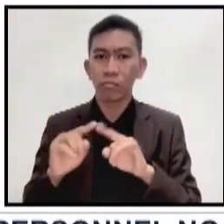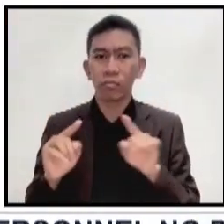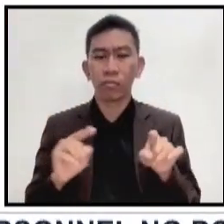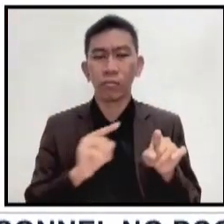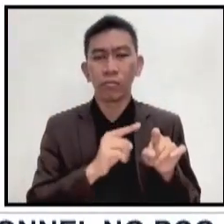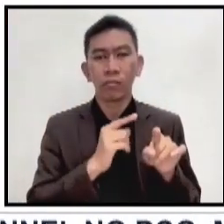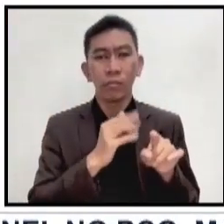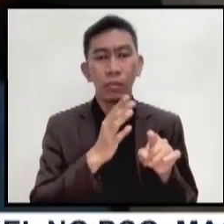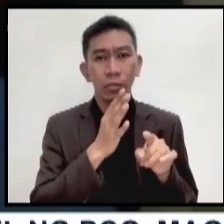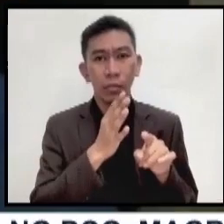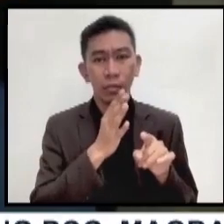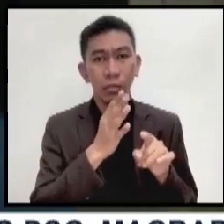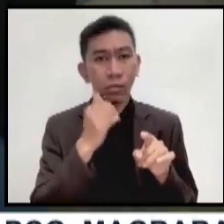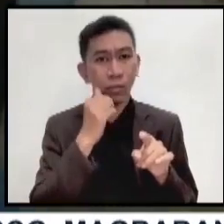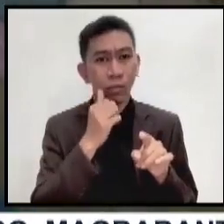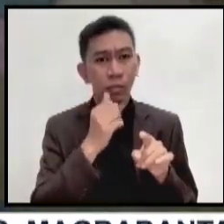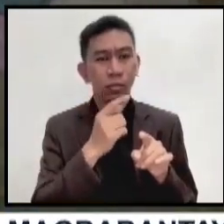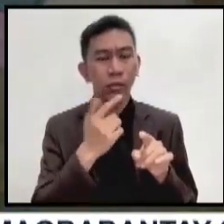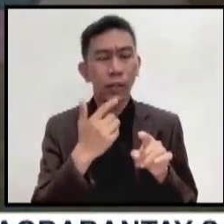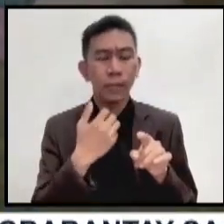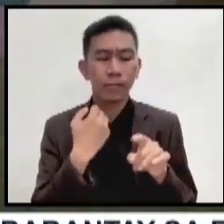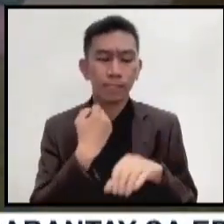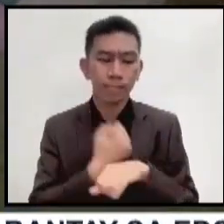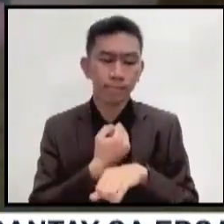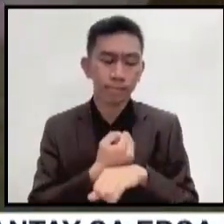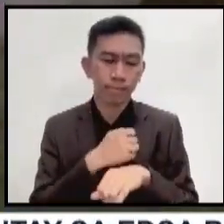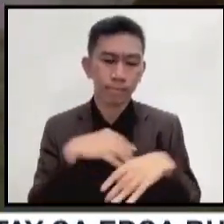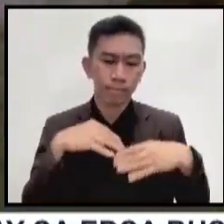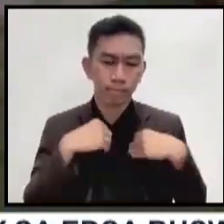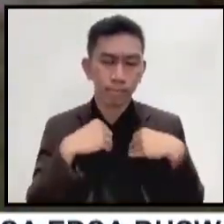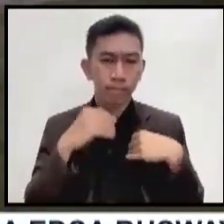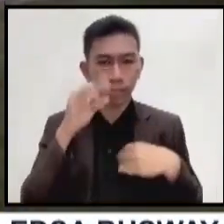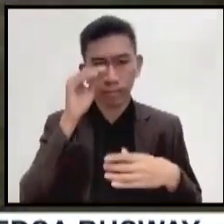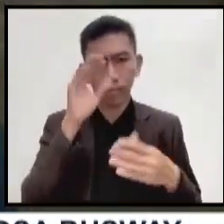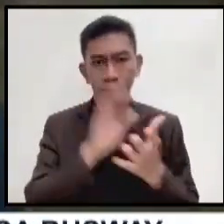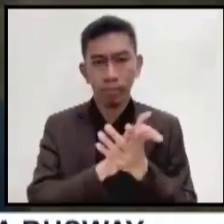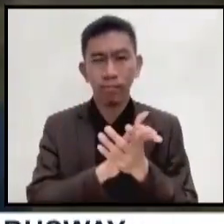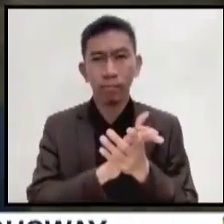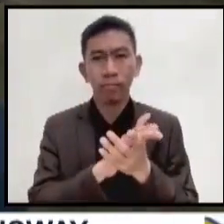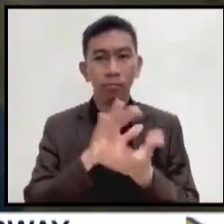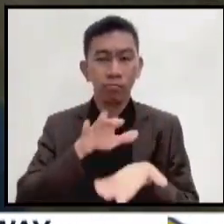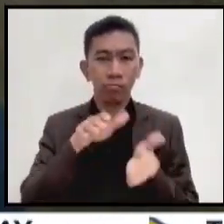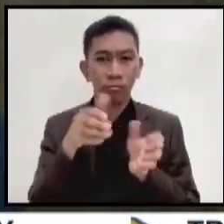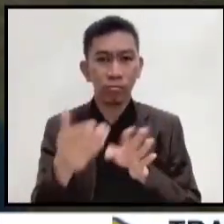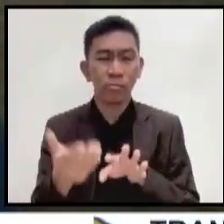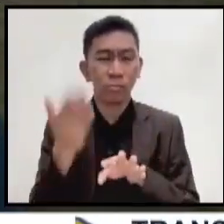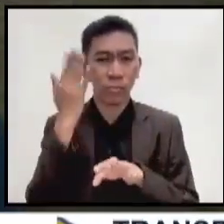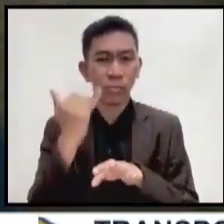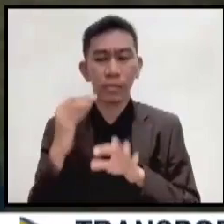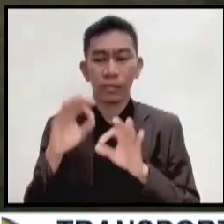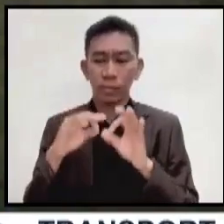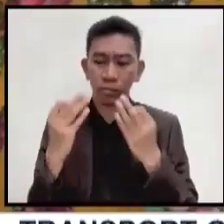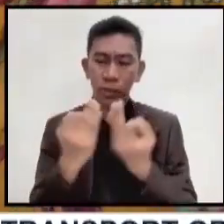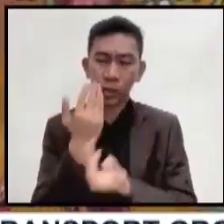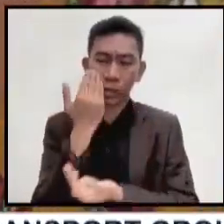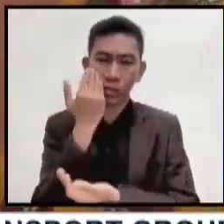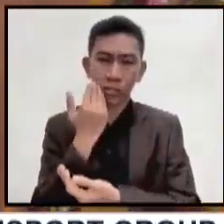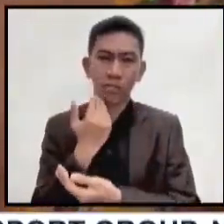ng kanyang asawa dahil magdiriwang sila ng Pasko nang hindi buo ang pamilya.